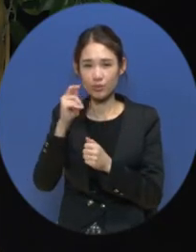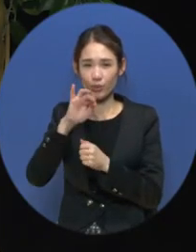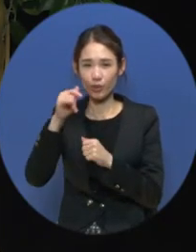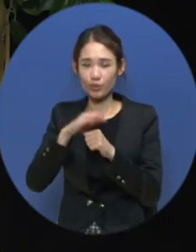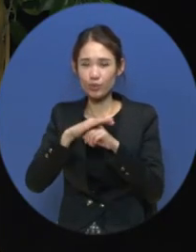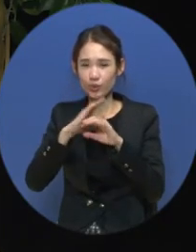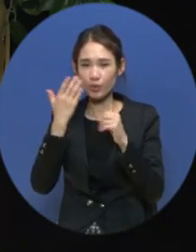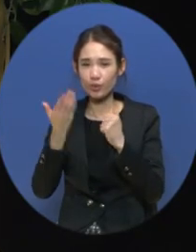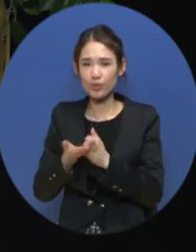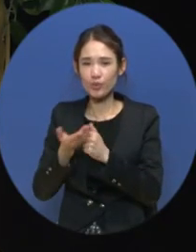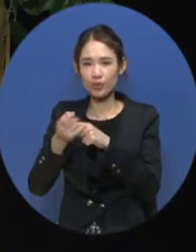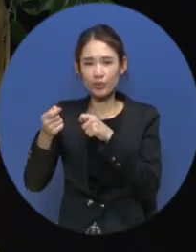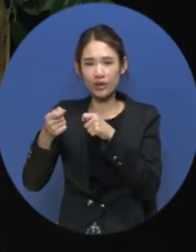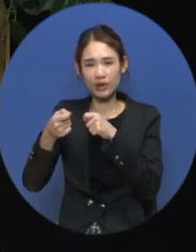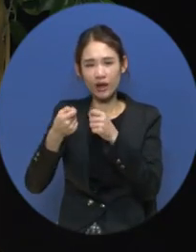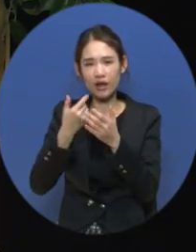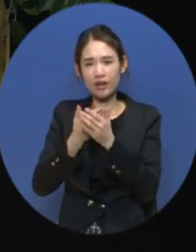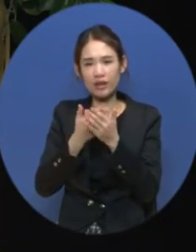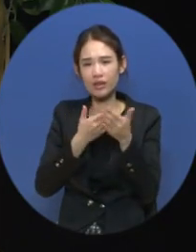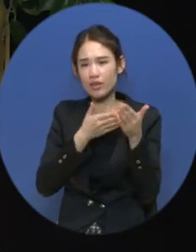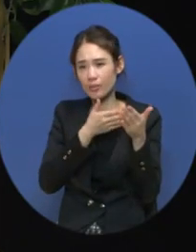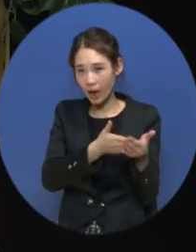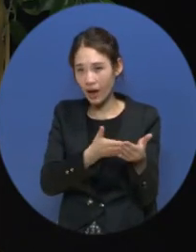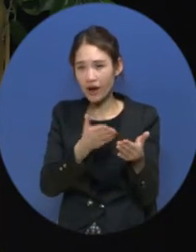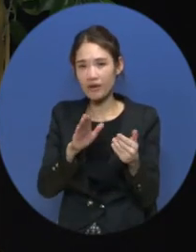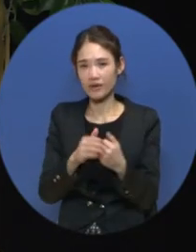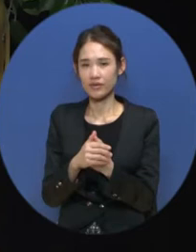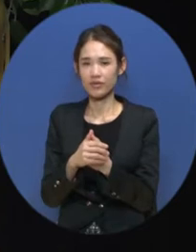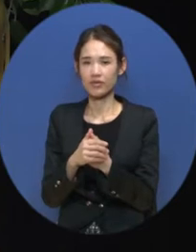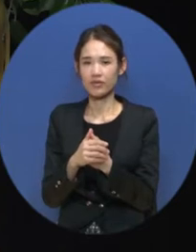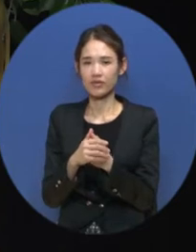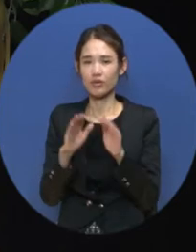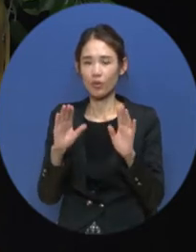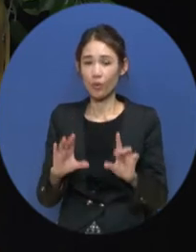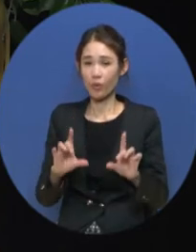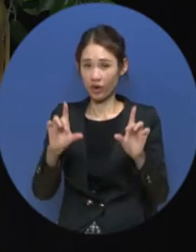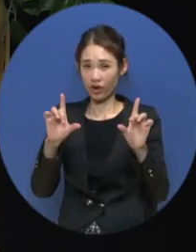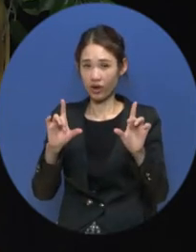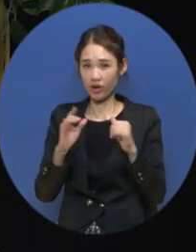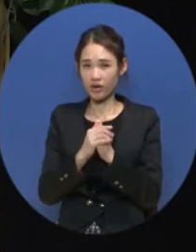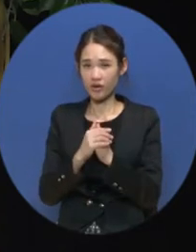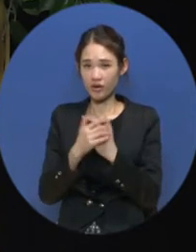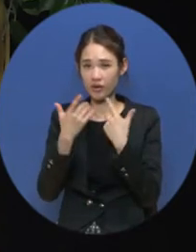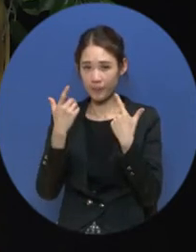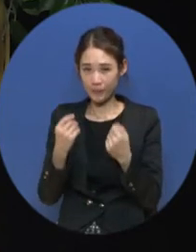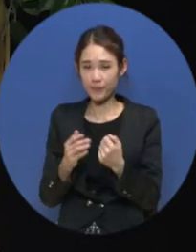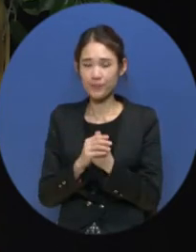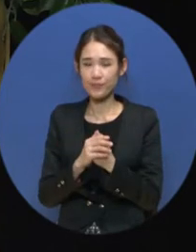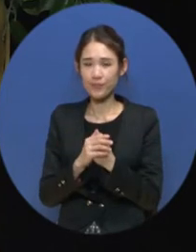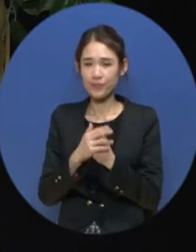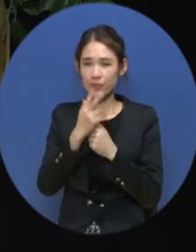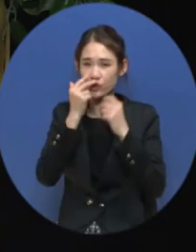표준 보육비에 가깝게 좀 해달라는 걸 했는데 올해 마치 네.